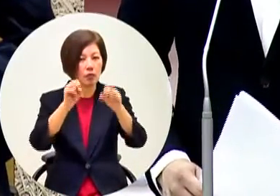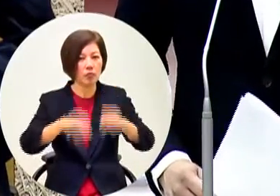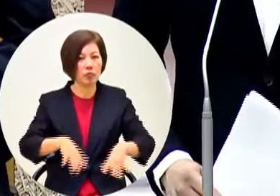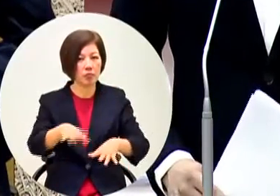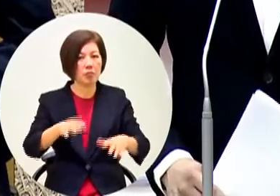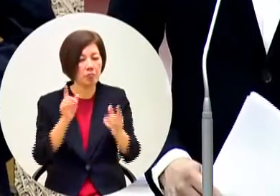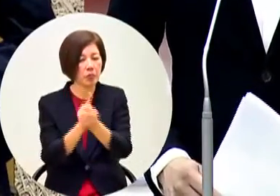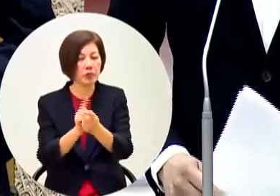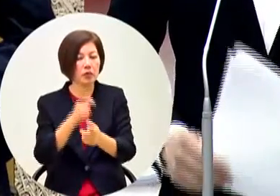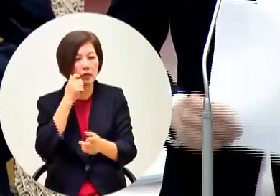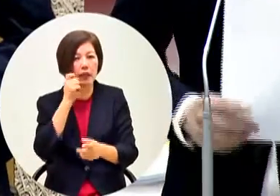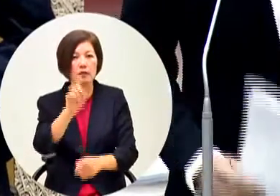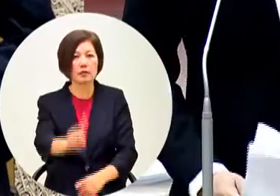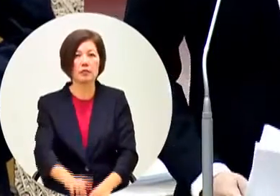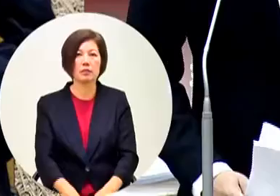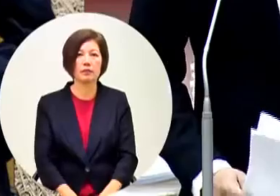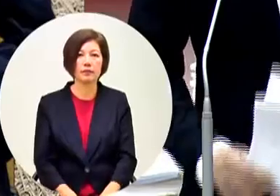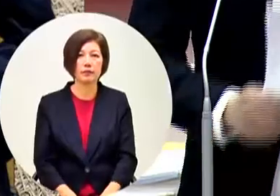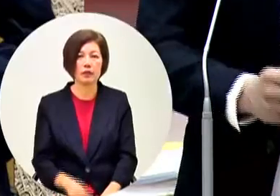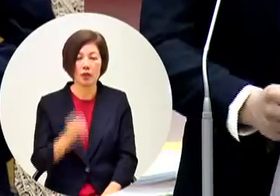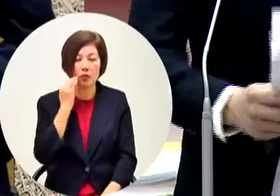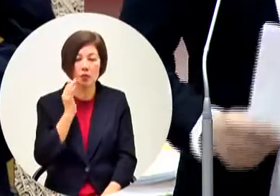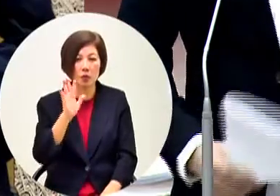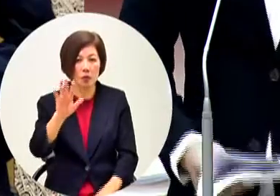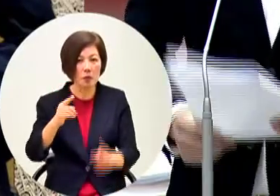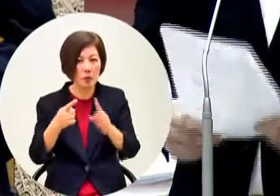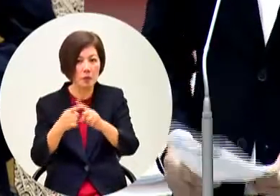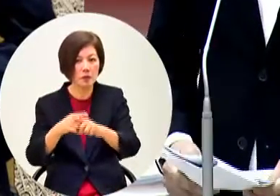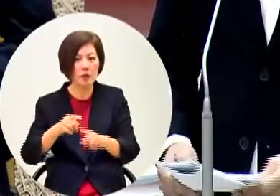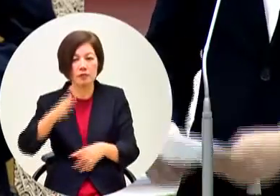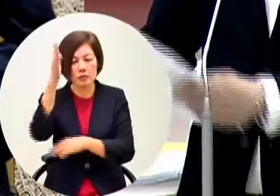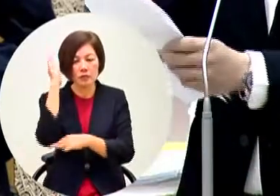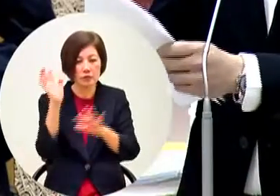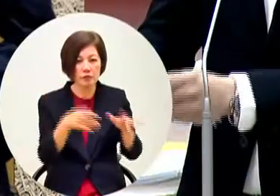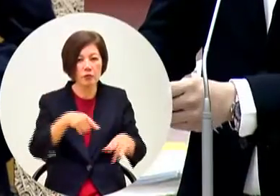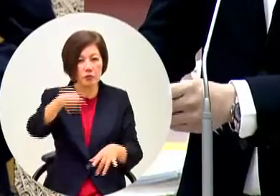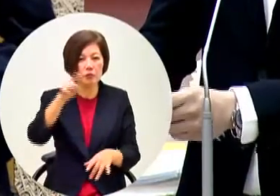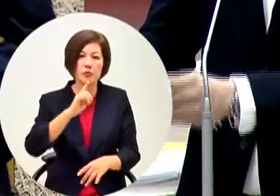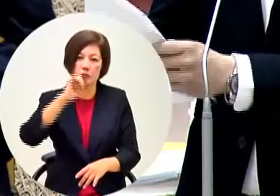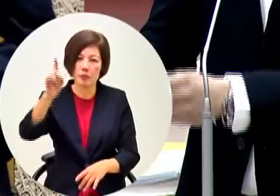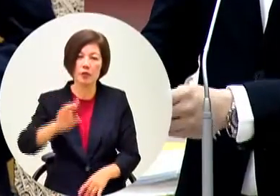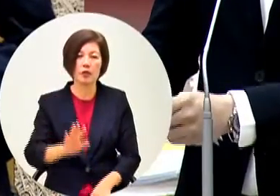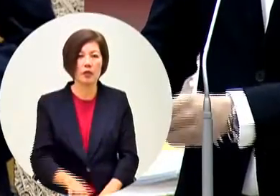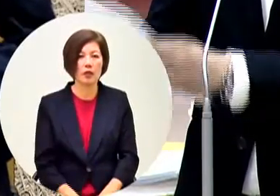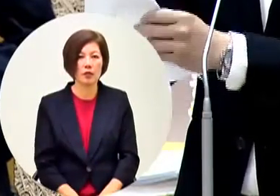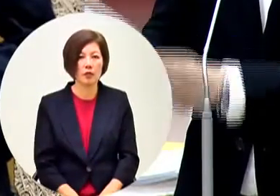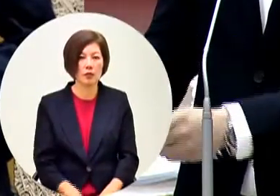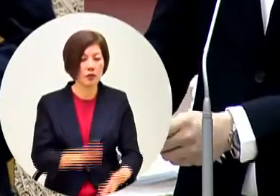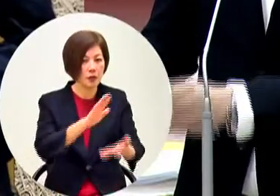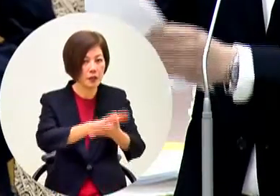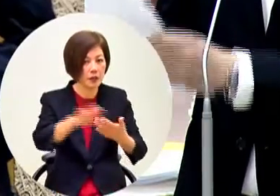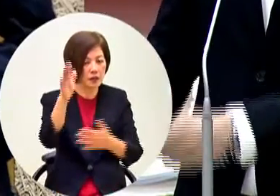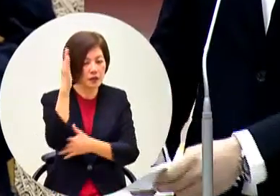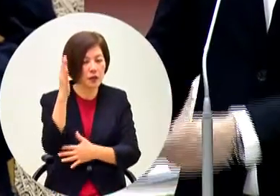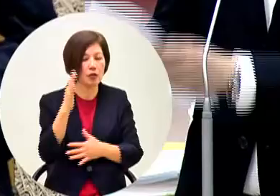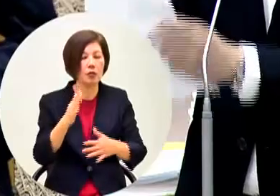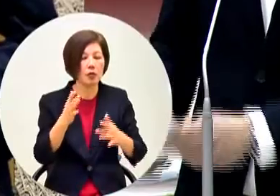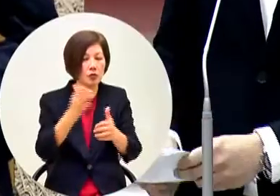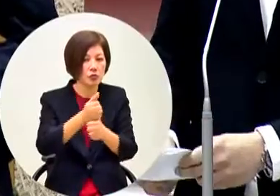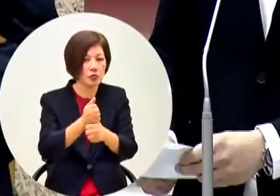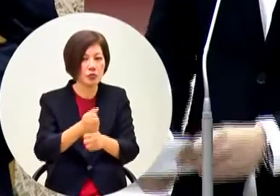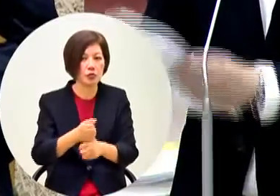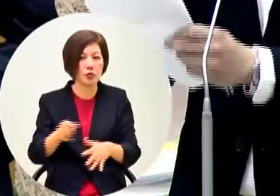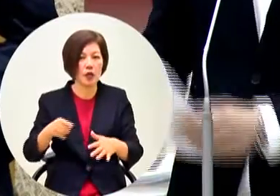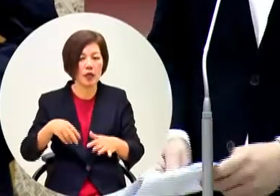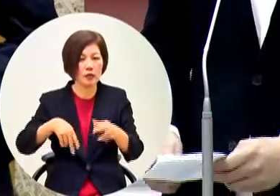就是说，只要有人去政风检举，只要有人去廉政署、监察院、总统府信箱、行政院长信箱、市